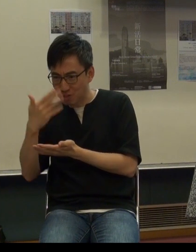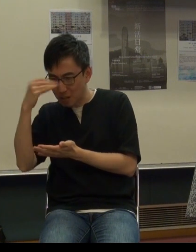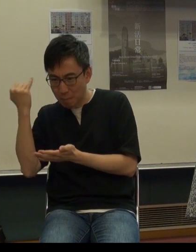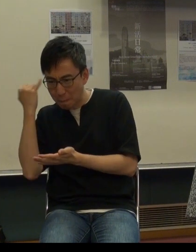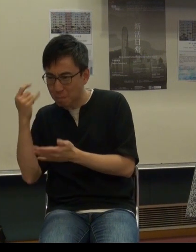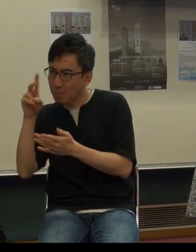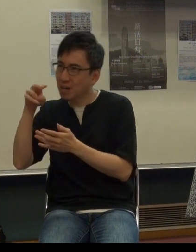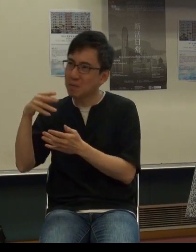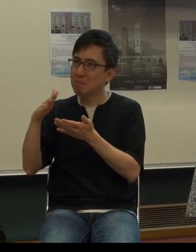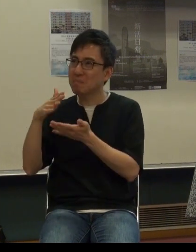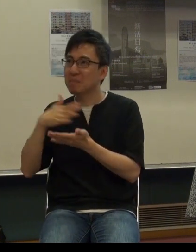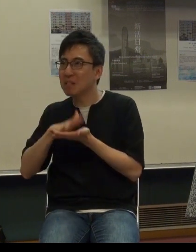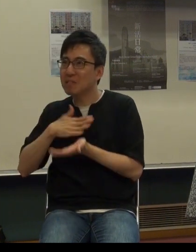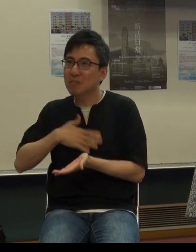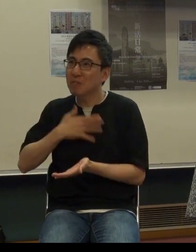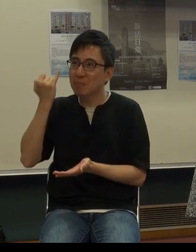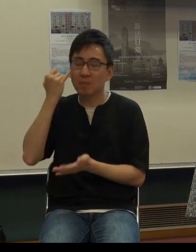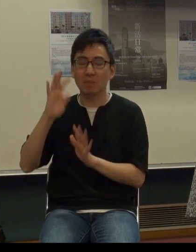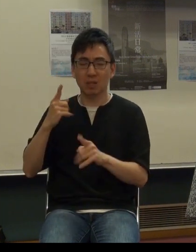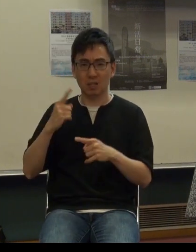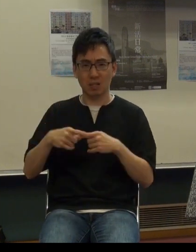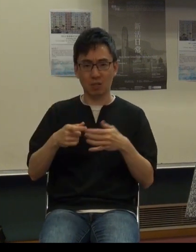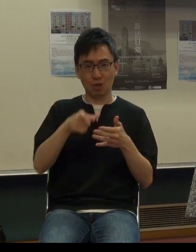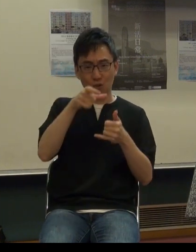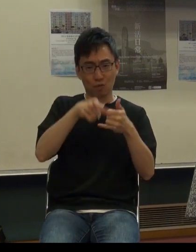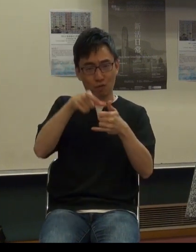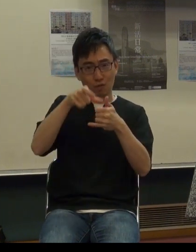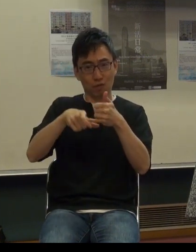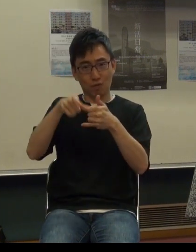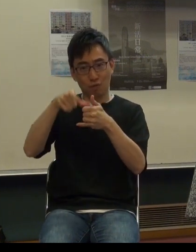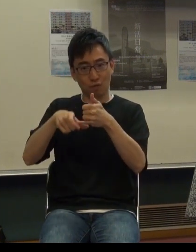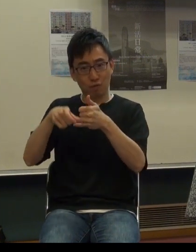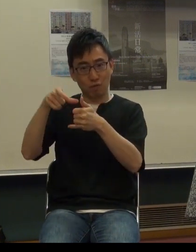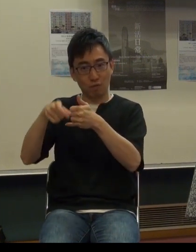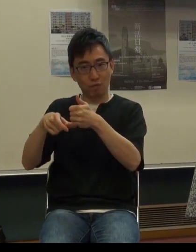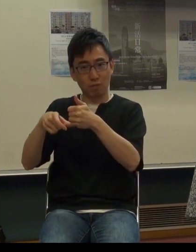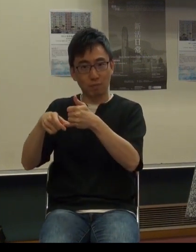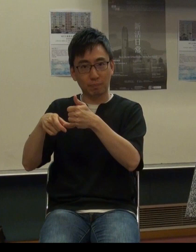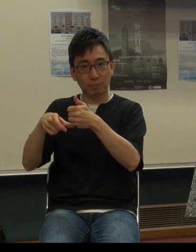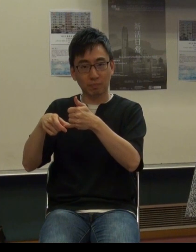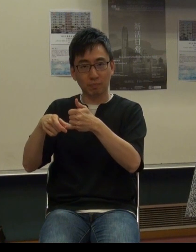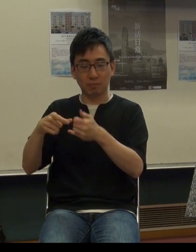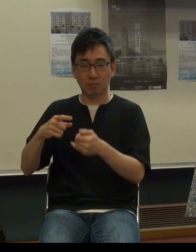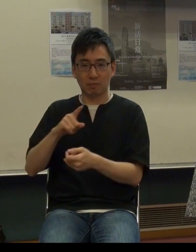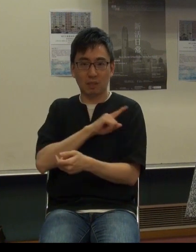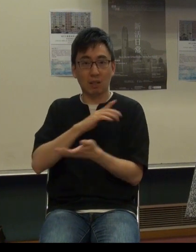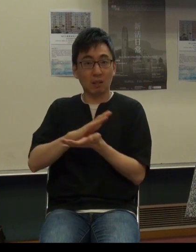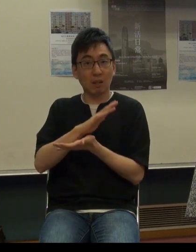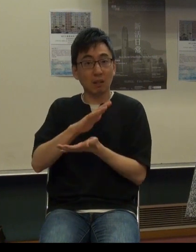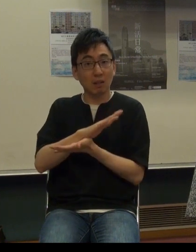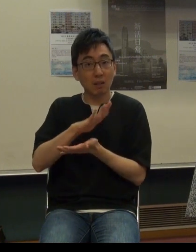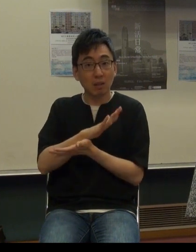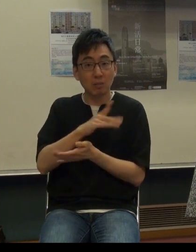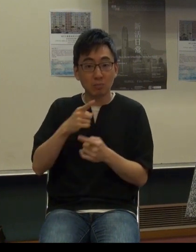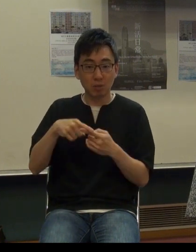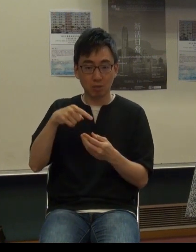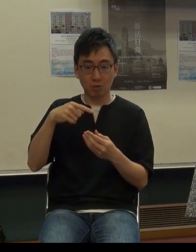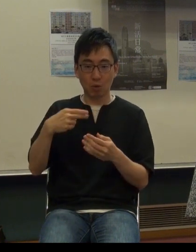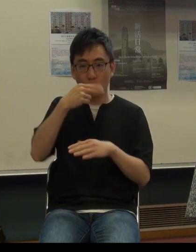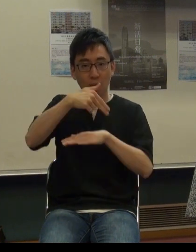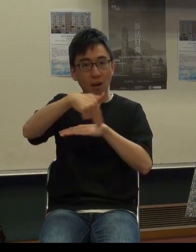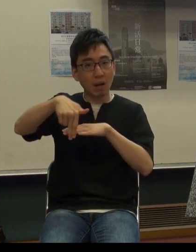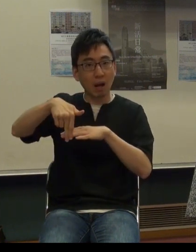的東西。為什麼呢？就是因為其實我們每個人 的個人 的經驗呢都是在空間裡面發生